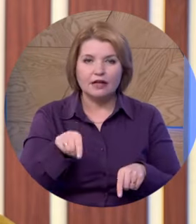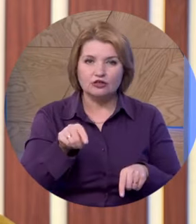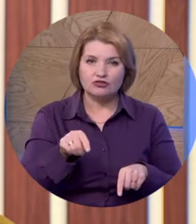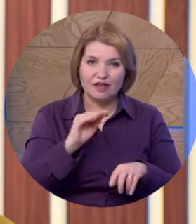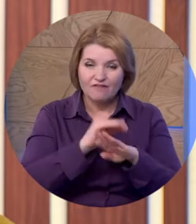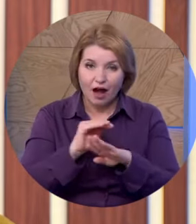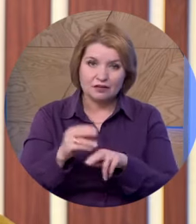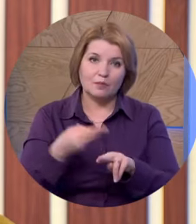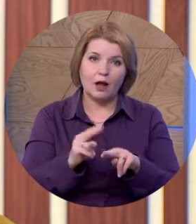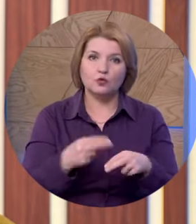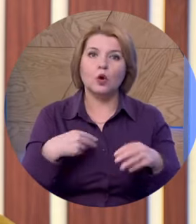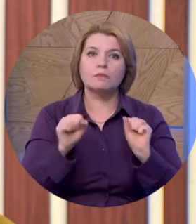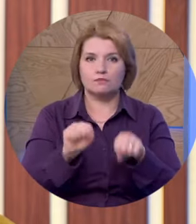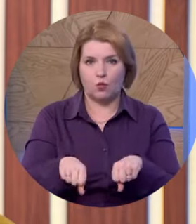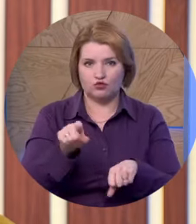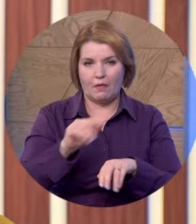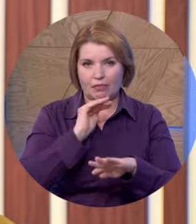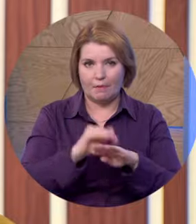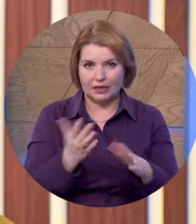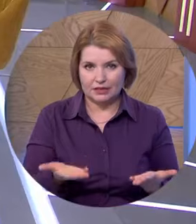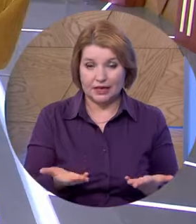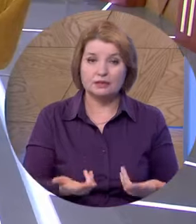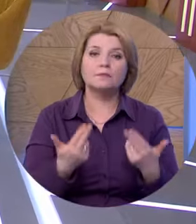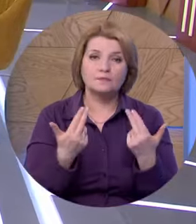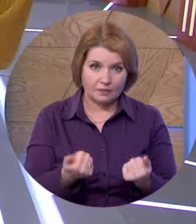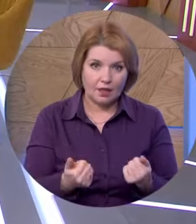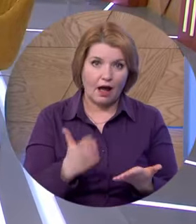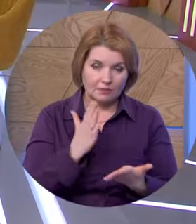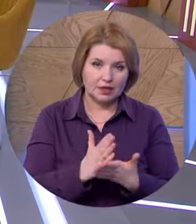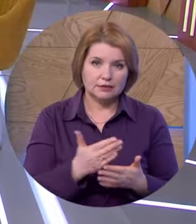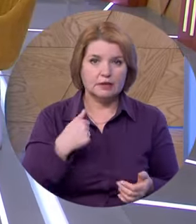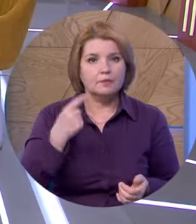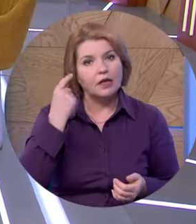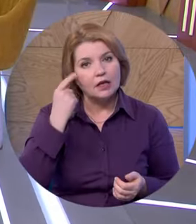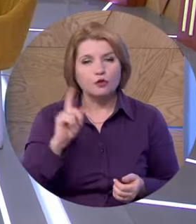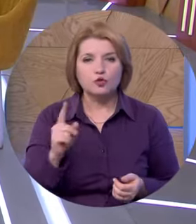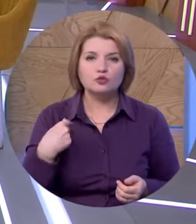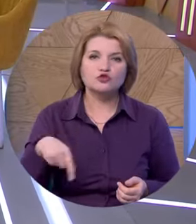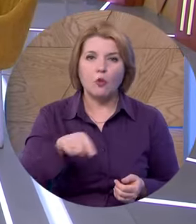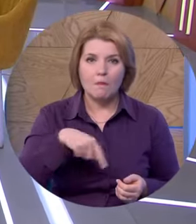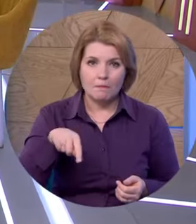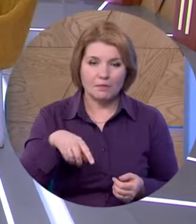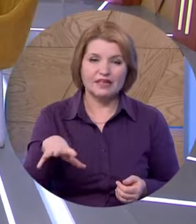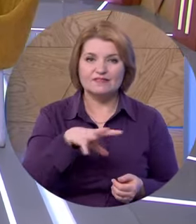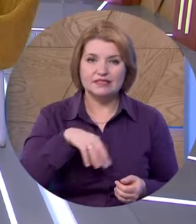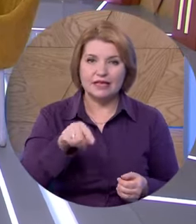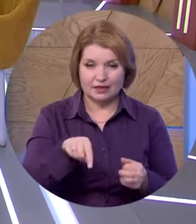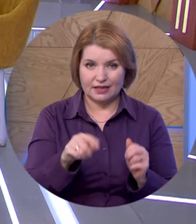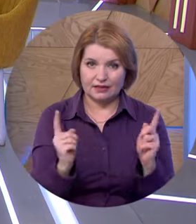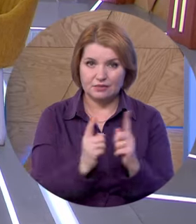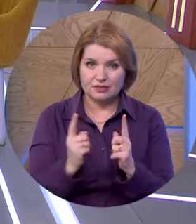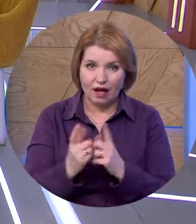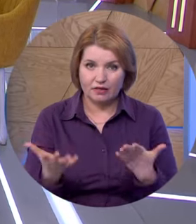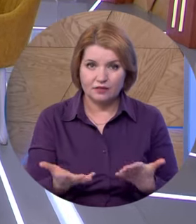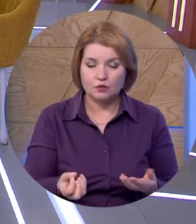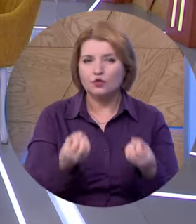мы можем это определить? Да, конечно, есть. И я думаю, что мы все с ними сталкиваемся, но недостаточно